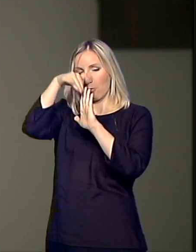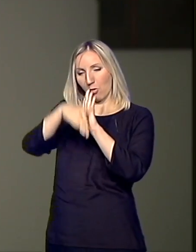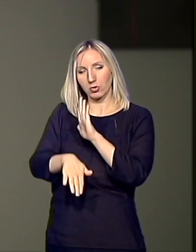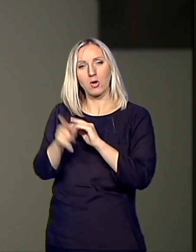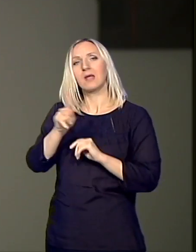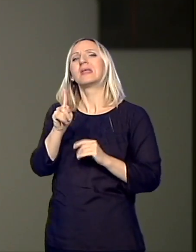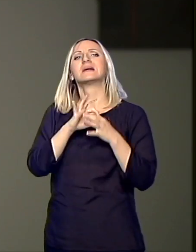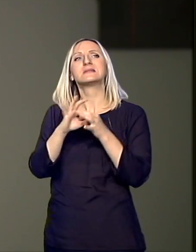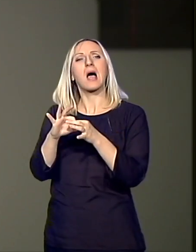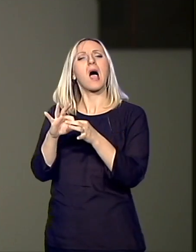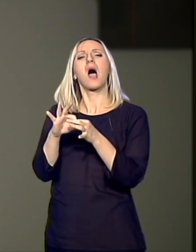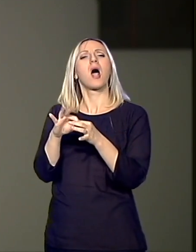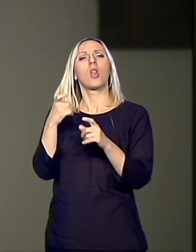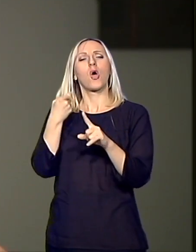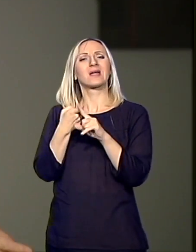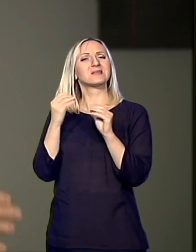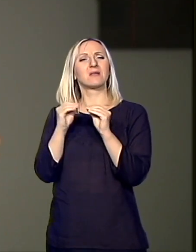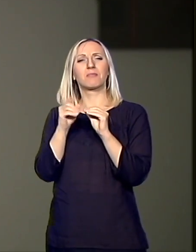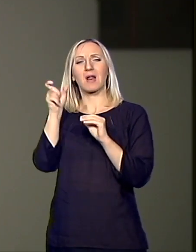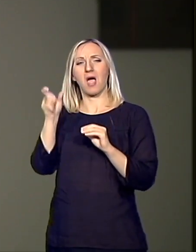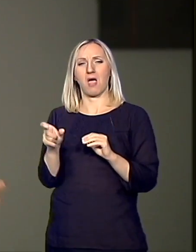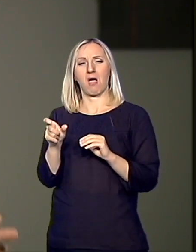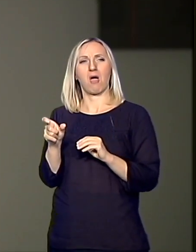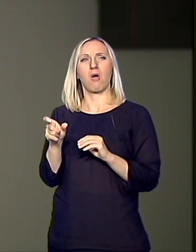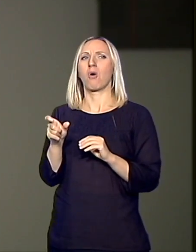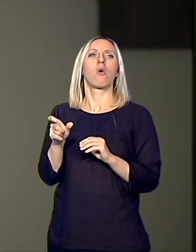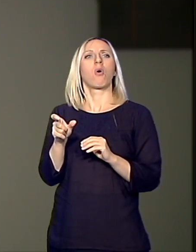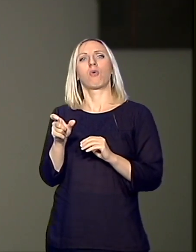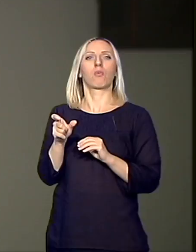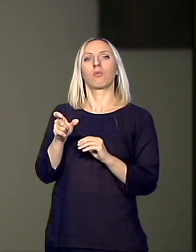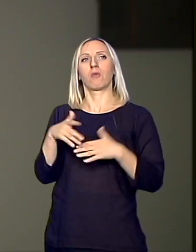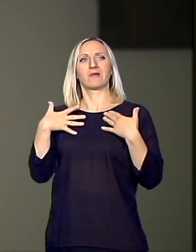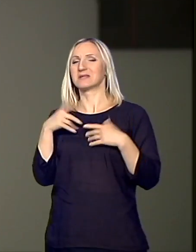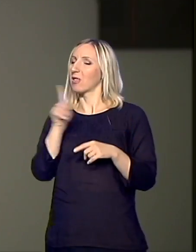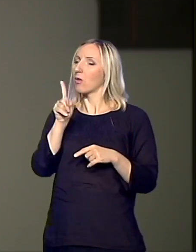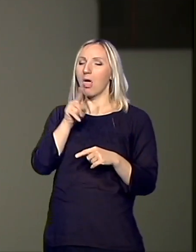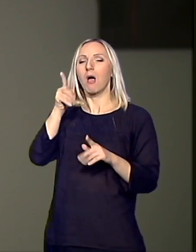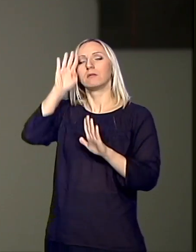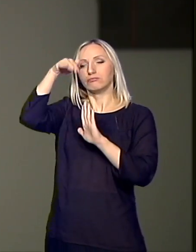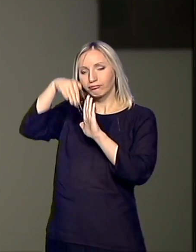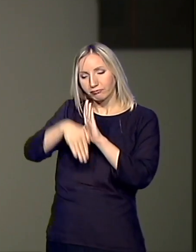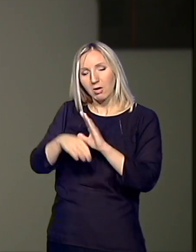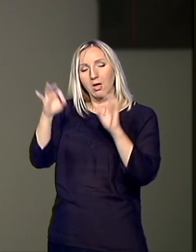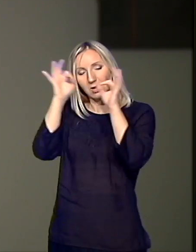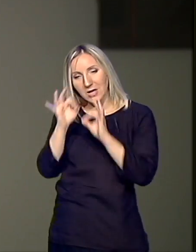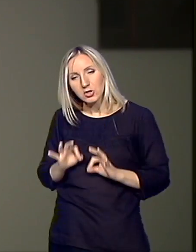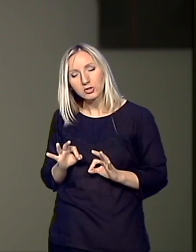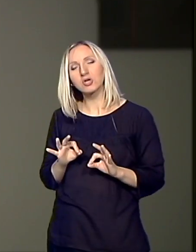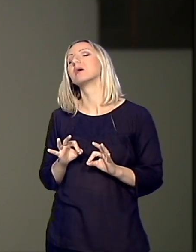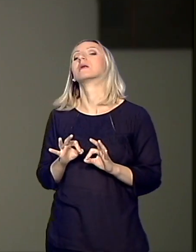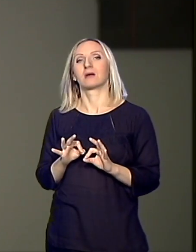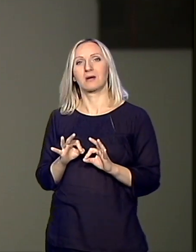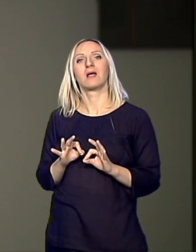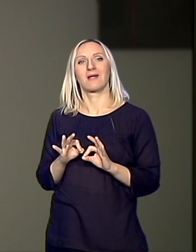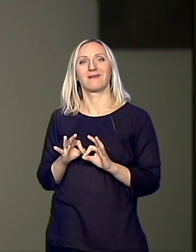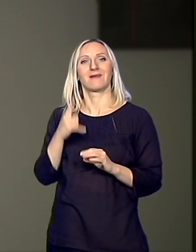on nije stalno daleko od toga, da je on stalno u nekom veselju, znači on potone razočaran, bližnji je tu da